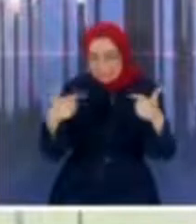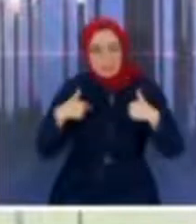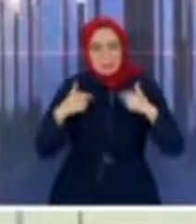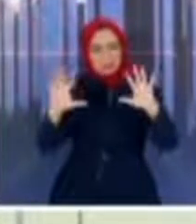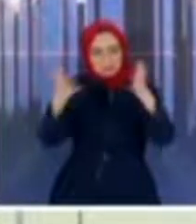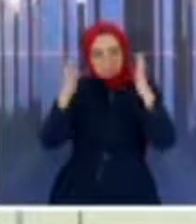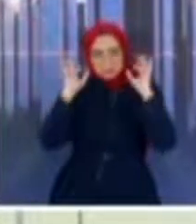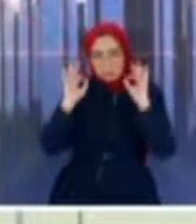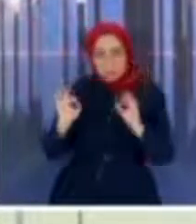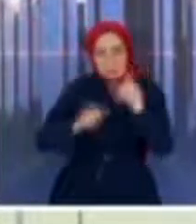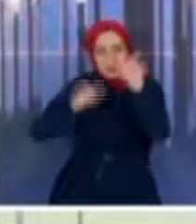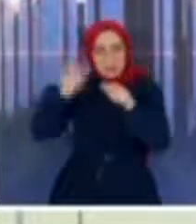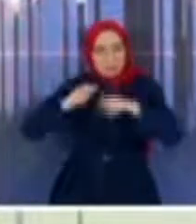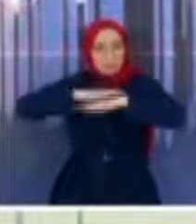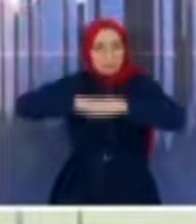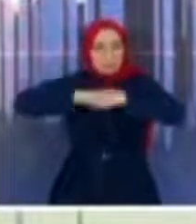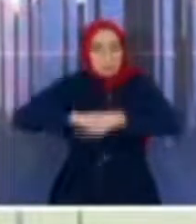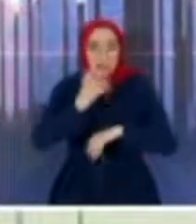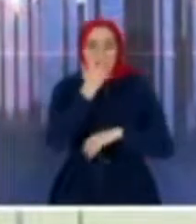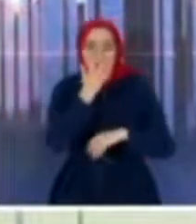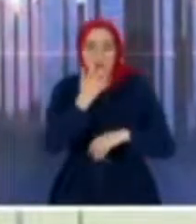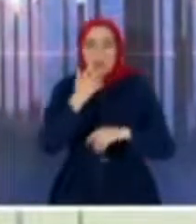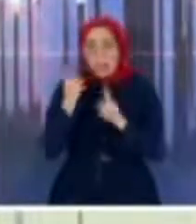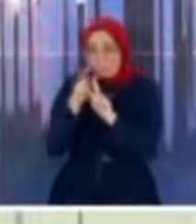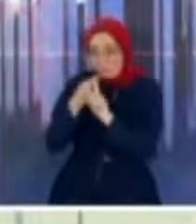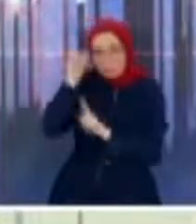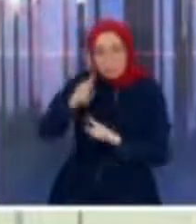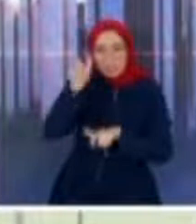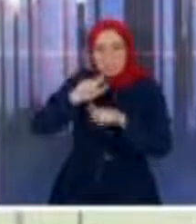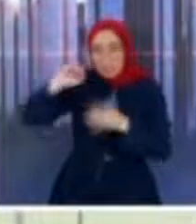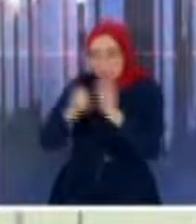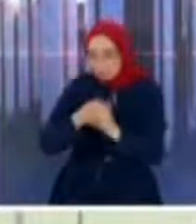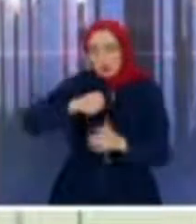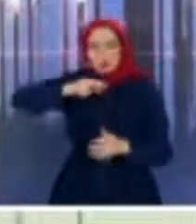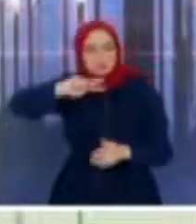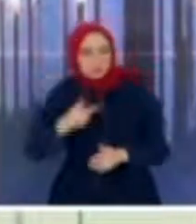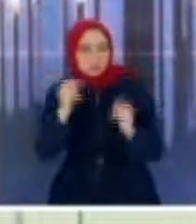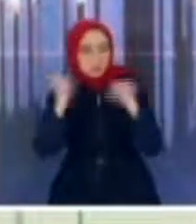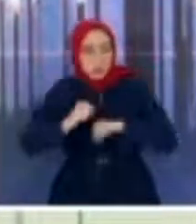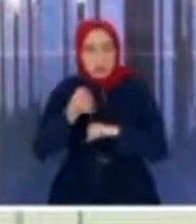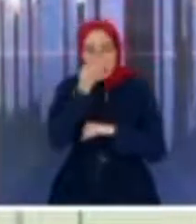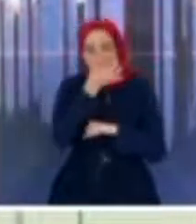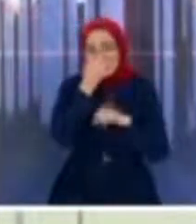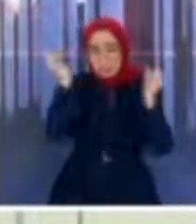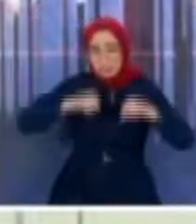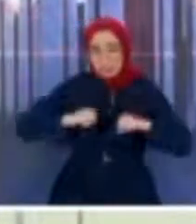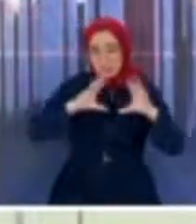يخلي الاسعافات الاوليه مهمه جدا للمتساكنين نتاع معتمديه نفزه ومتاع الاماكن اللي تشبه لها يعني من حيث